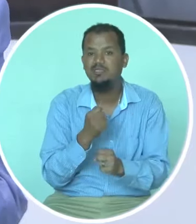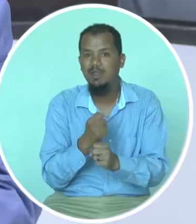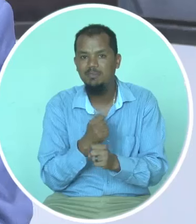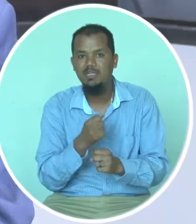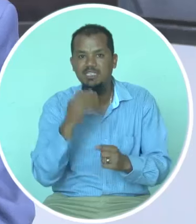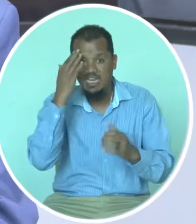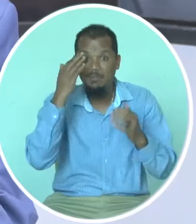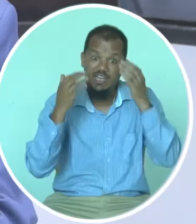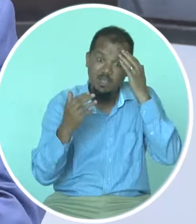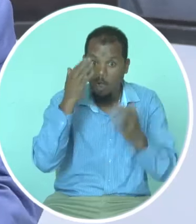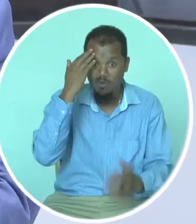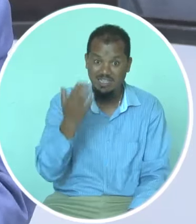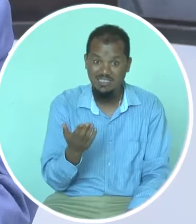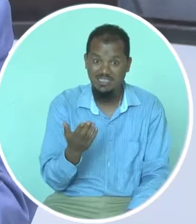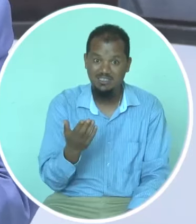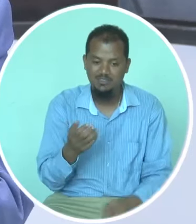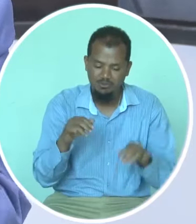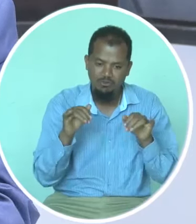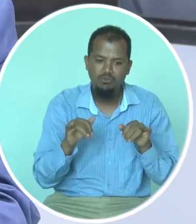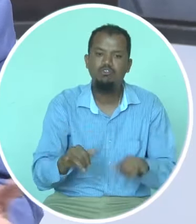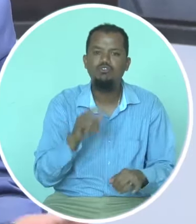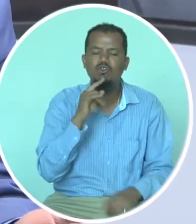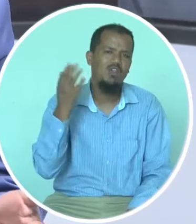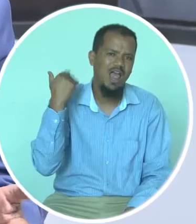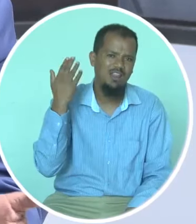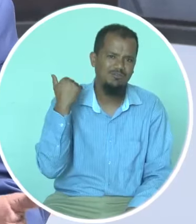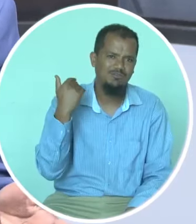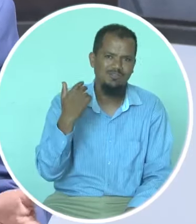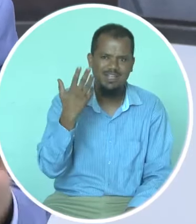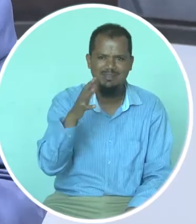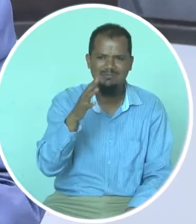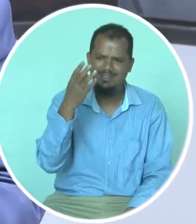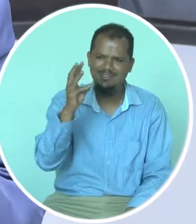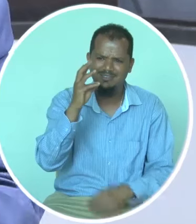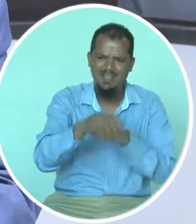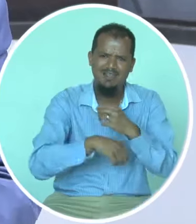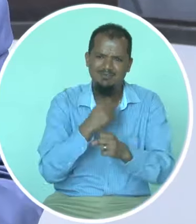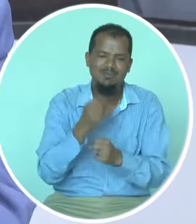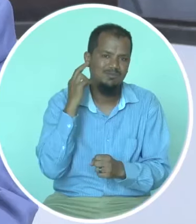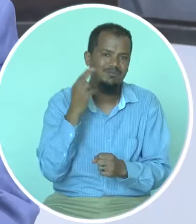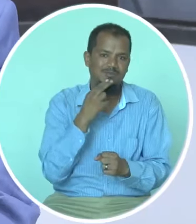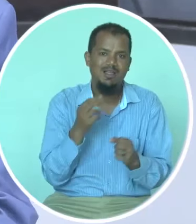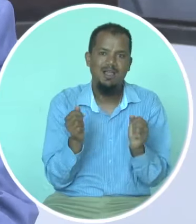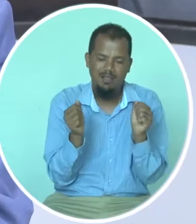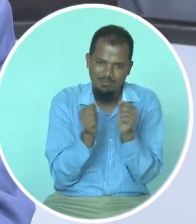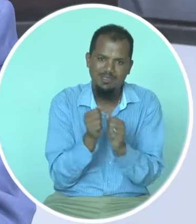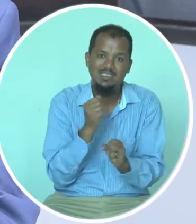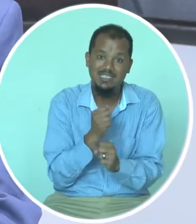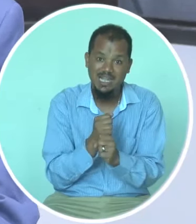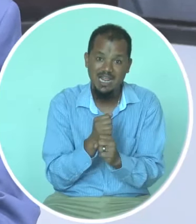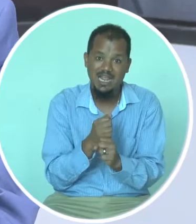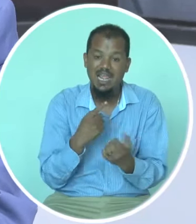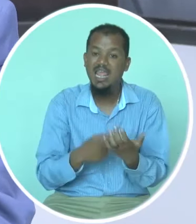ስለምሰራና ስለምንተዋወቅ እዚሁ ነው እንግዲህ ላለፉት እንግዲህ 15 16 አመታት ከመስማይ ሰናቸው ጋር አብረን